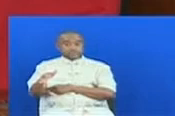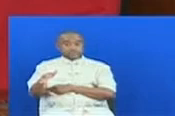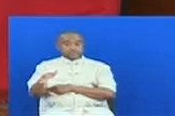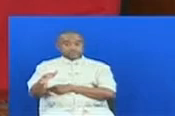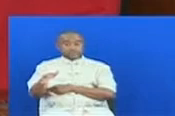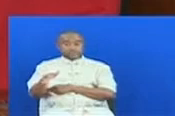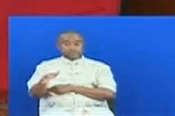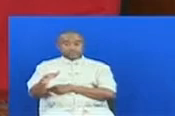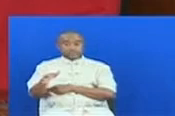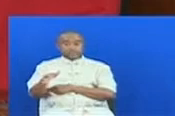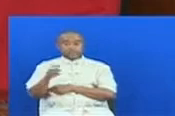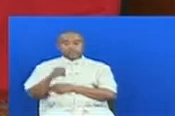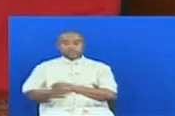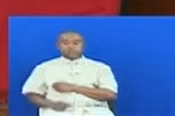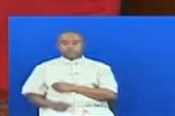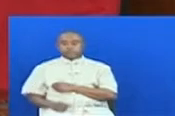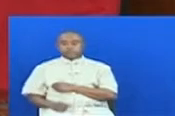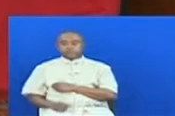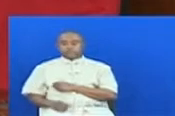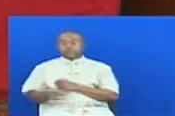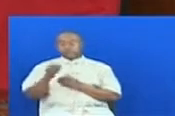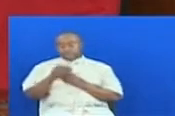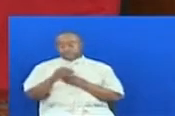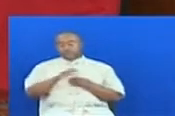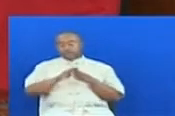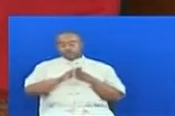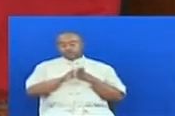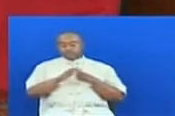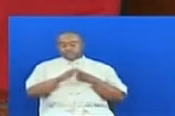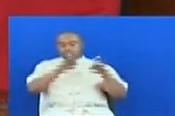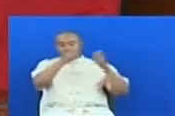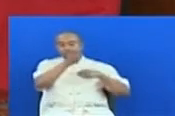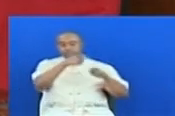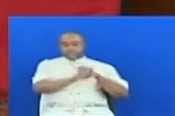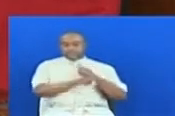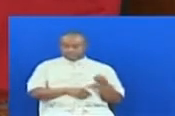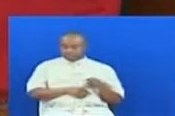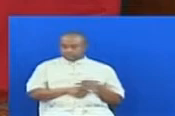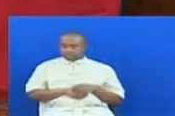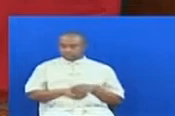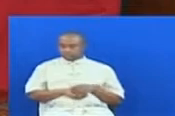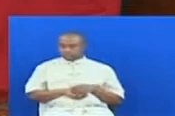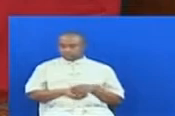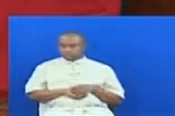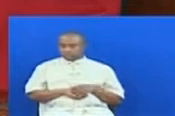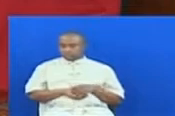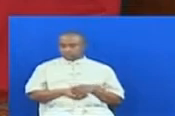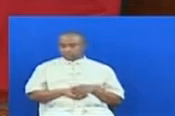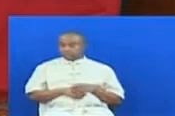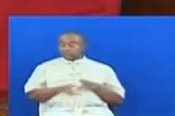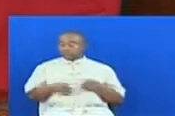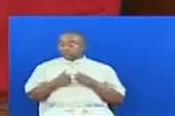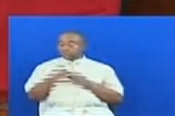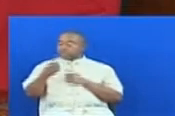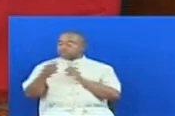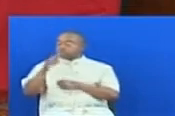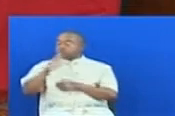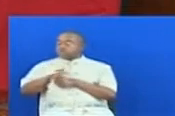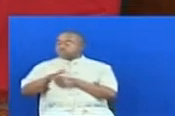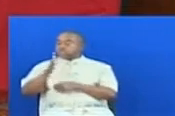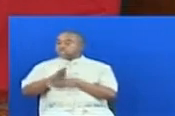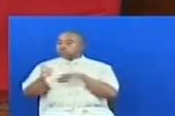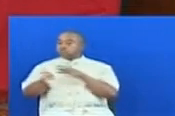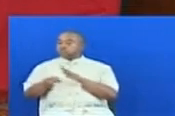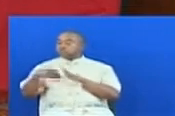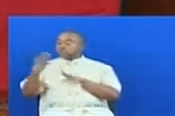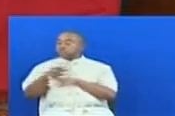ya force account, matumizi ya force account. Lakini miradi mingi ya ujenzi inapatwa na